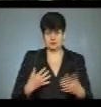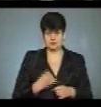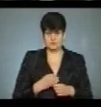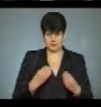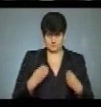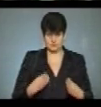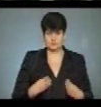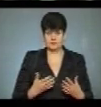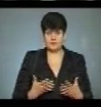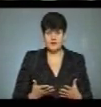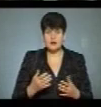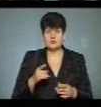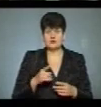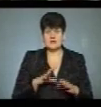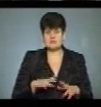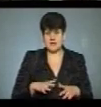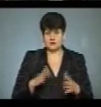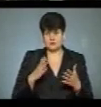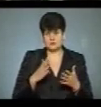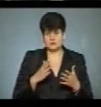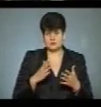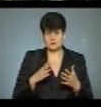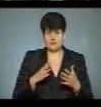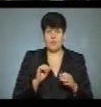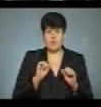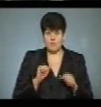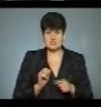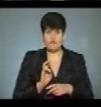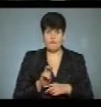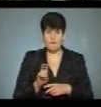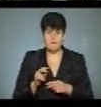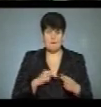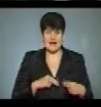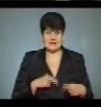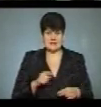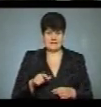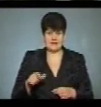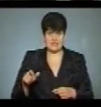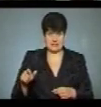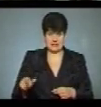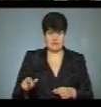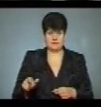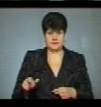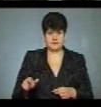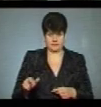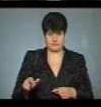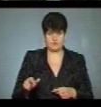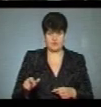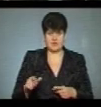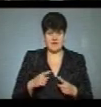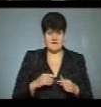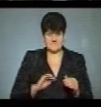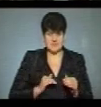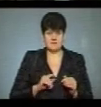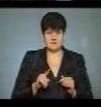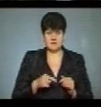новому закону інспектор праці може в працівників, ну, на ті, скажімо, в того роботодавця, що він перевіряє,